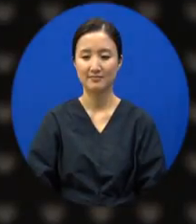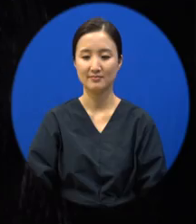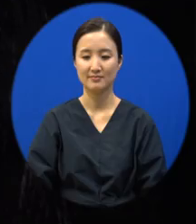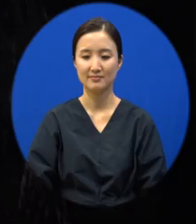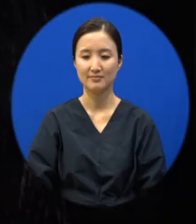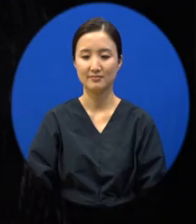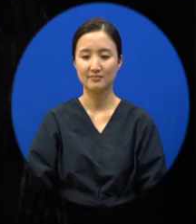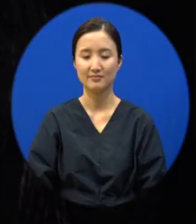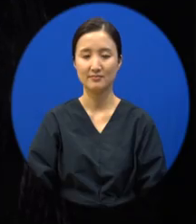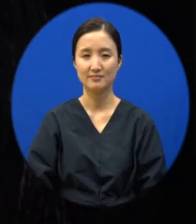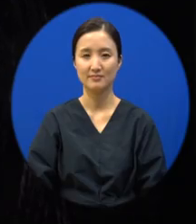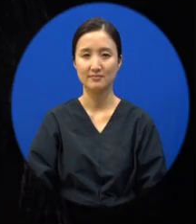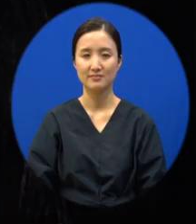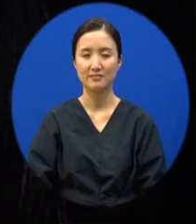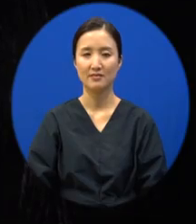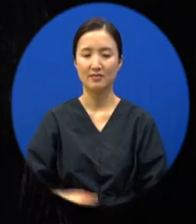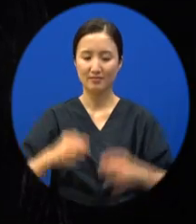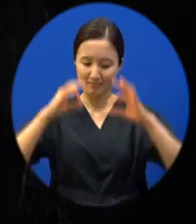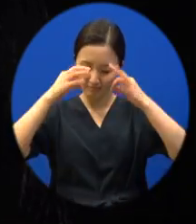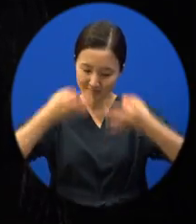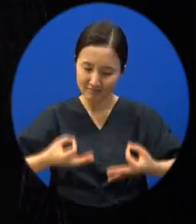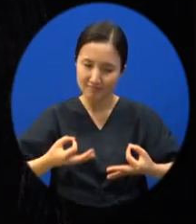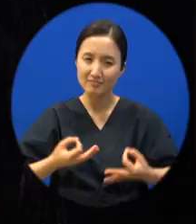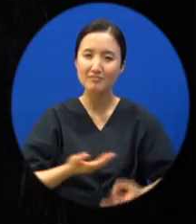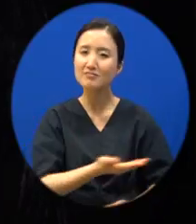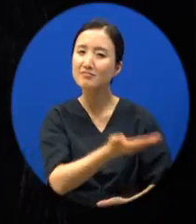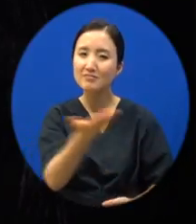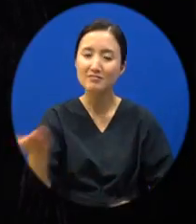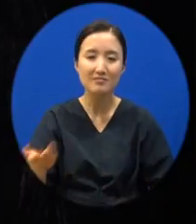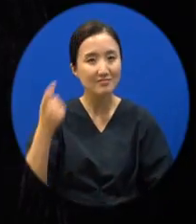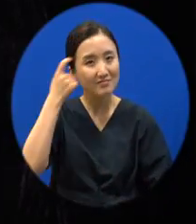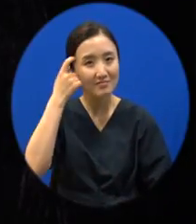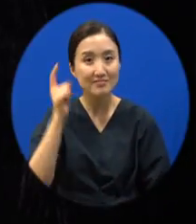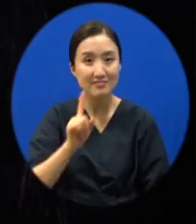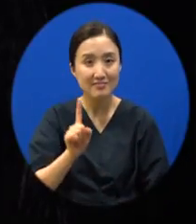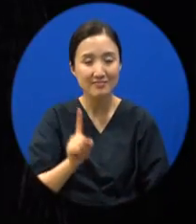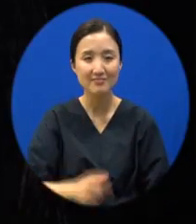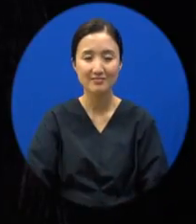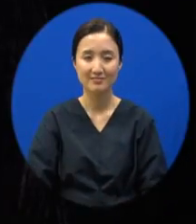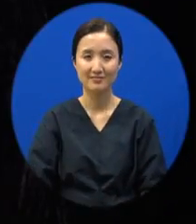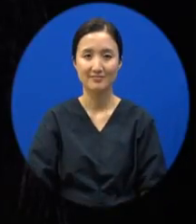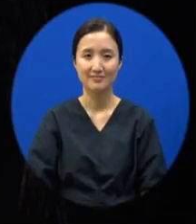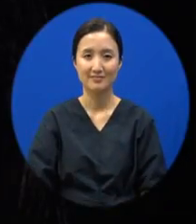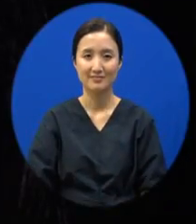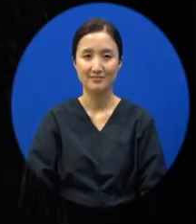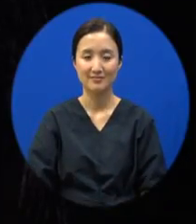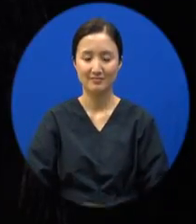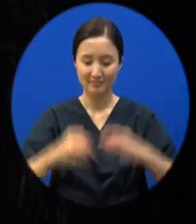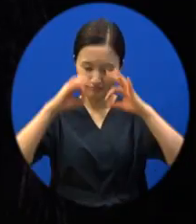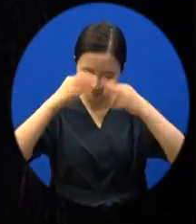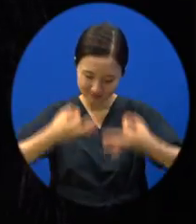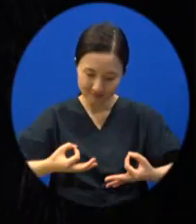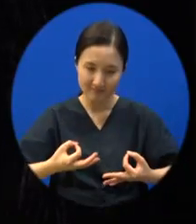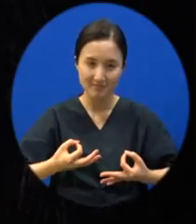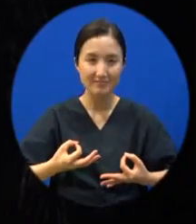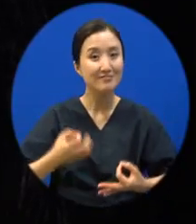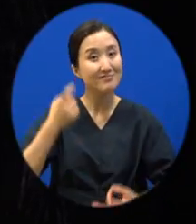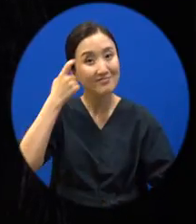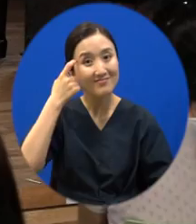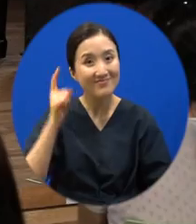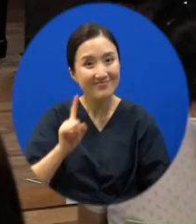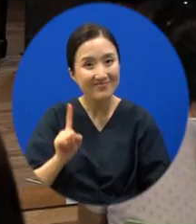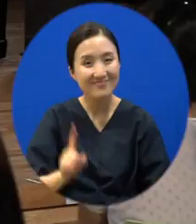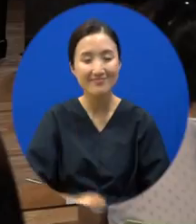우리는 나를 어떻게 바라보고 있을까요? 나 자신을. 내가 나 자신을 어떻게 바라보고